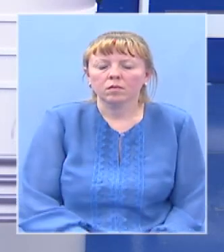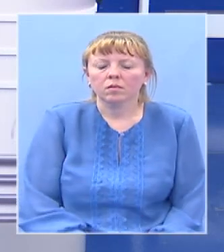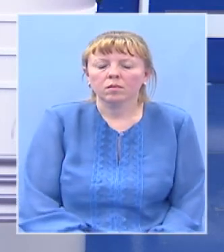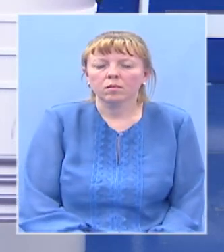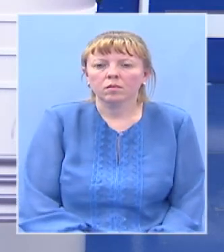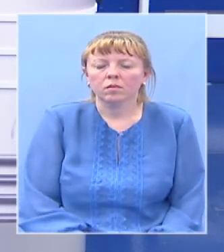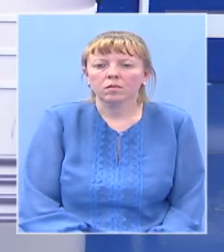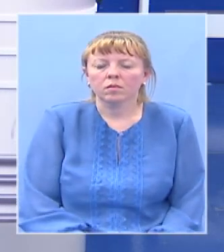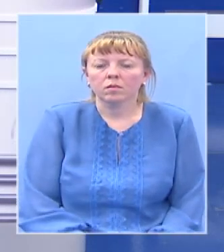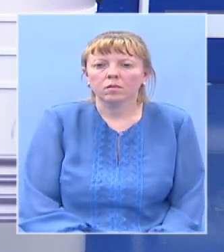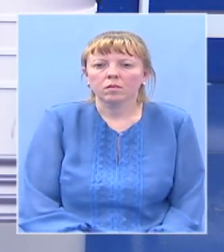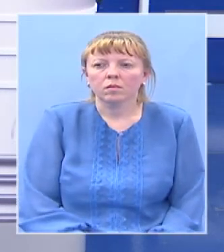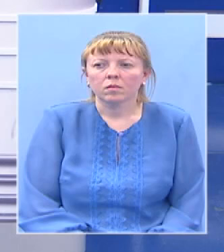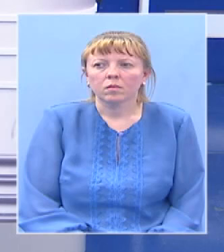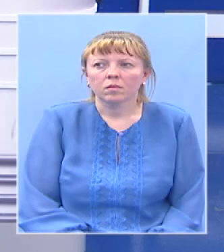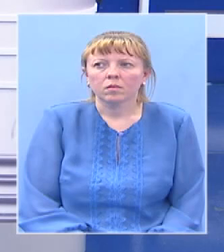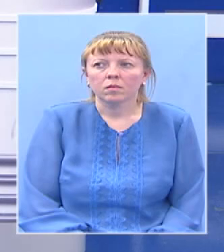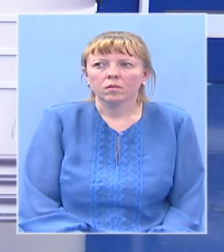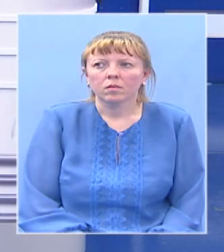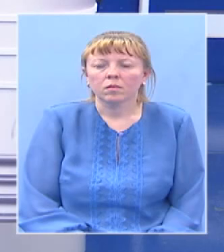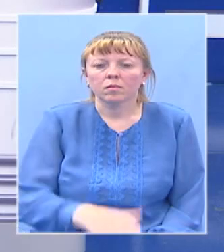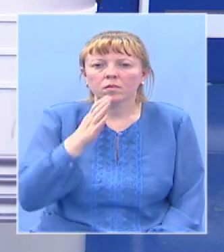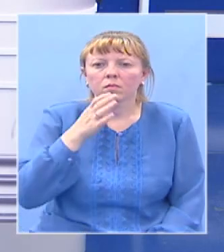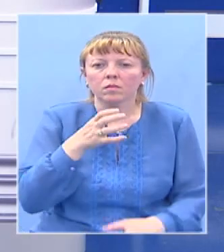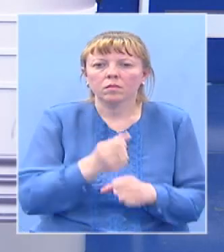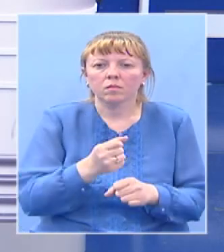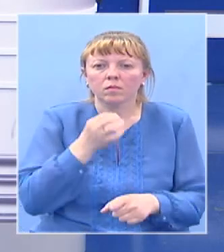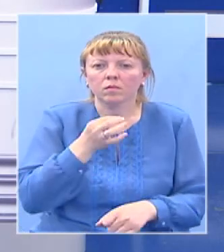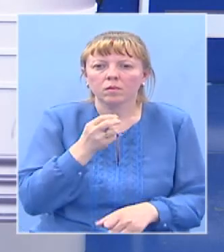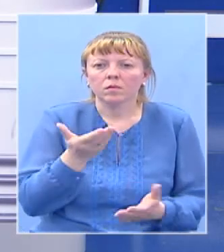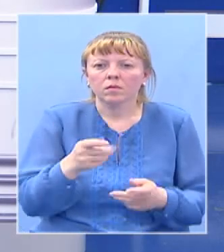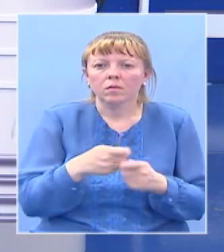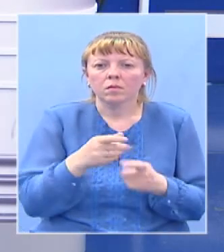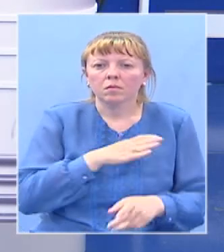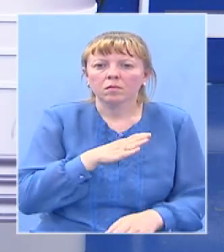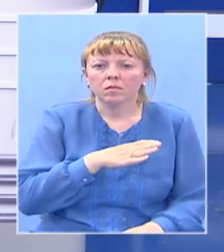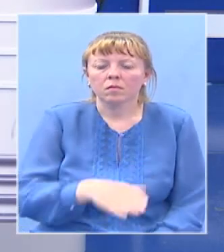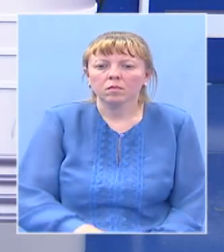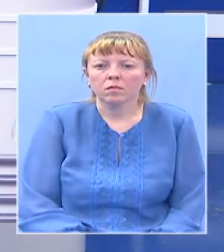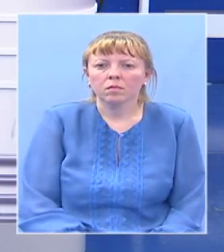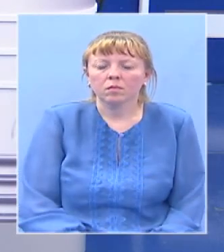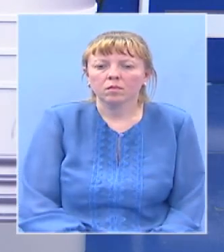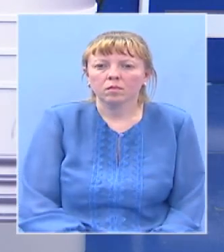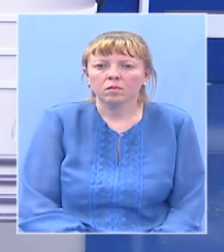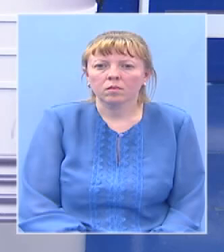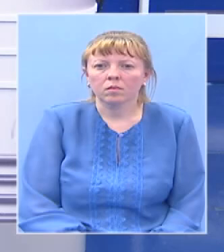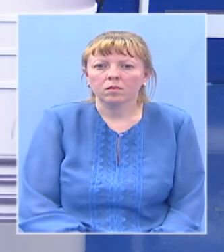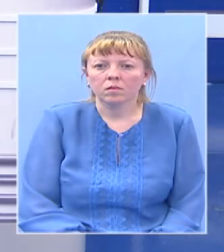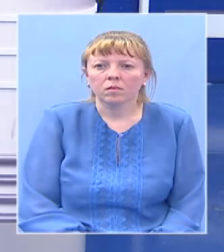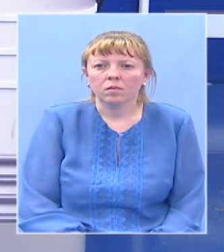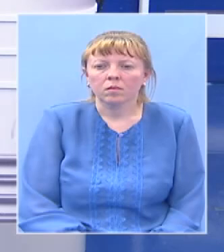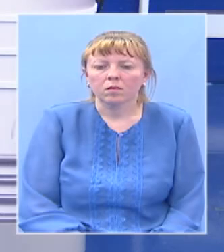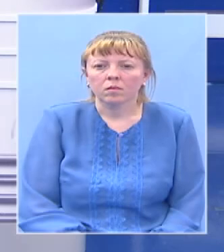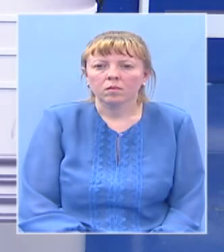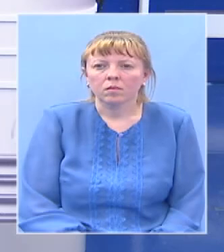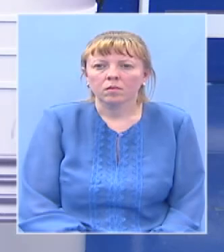рельсами Ну и вкратце немножко о водном транспорте Да здесь Какие нарушения встречаются нас осталось совсем немного времени до окончание эфира